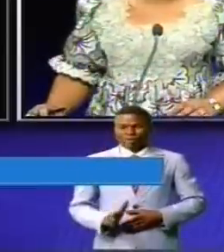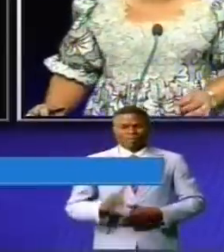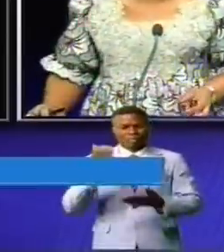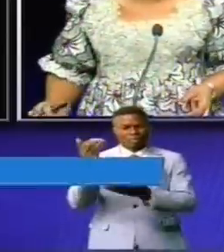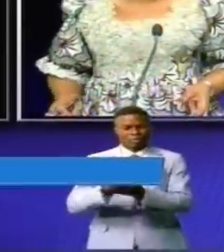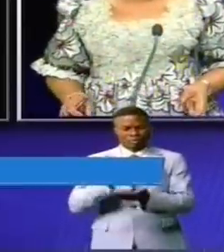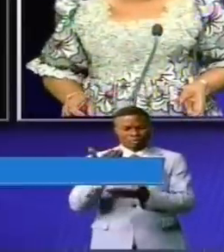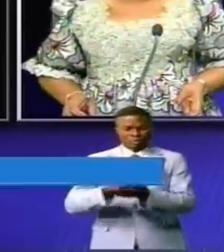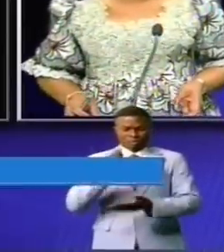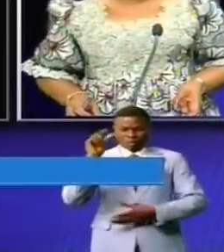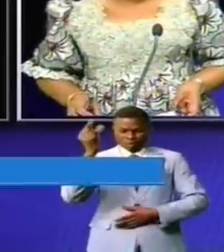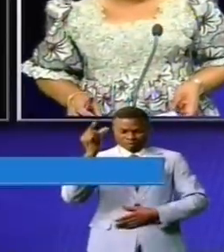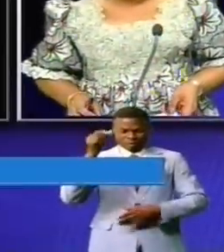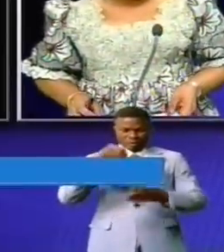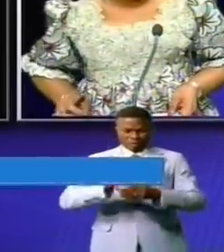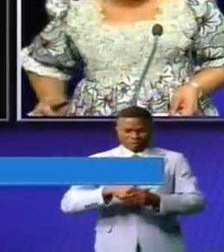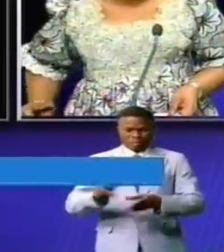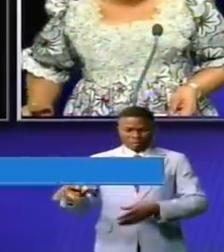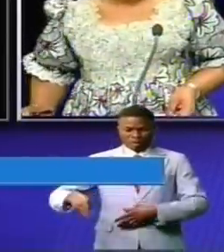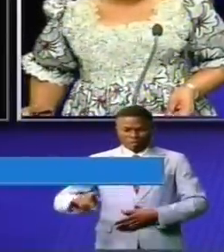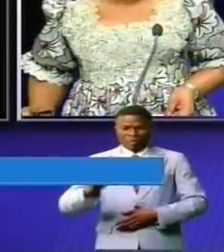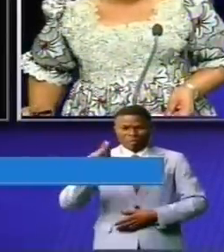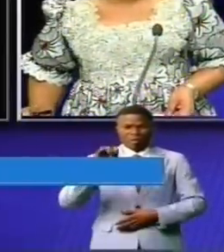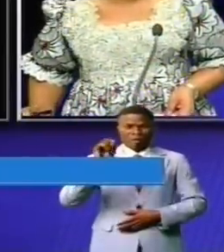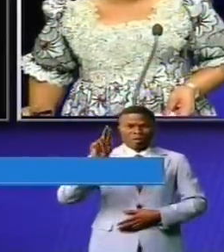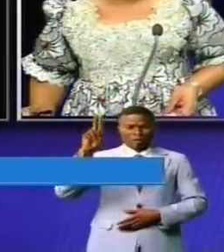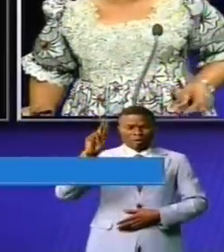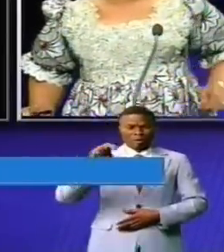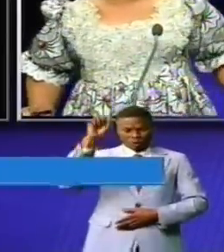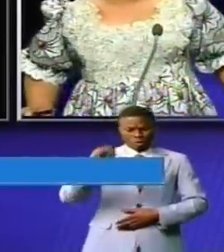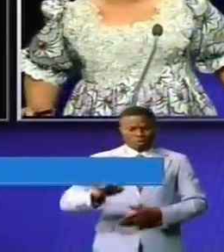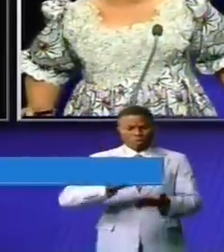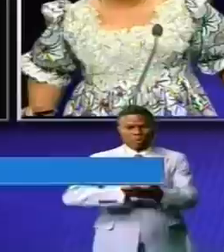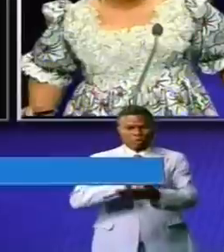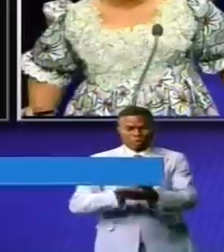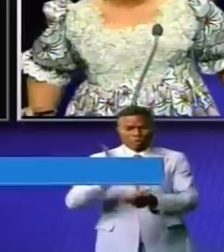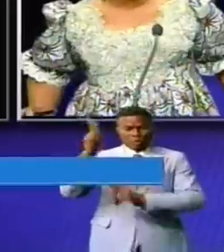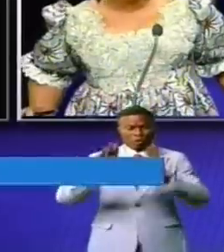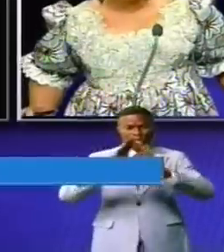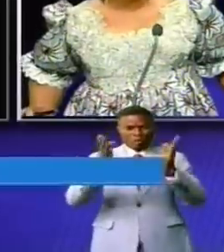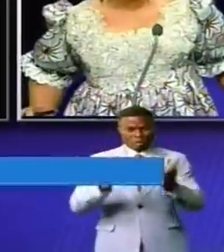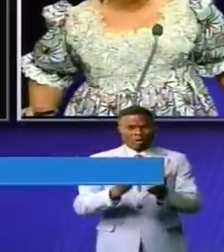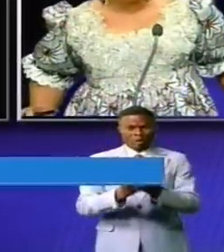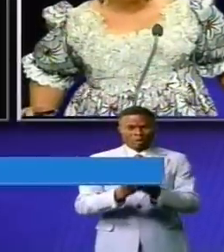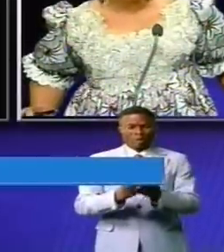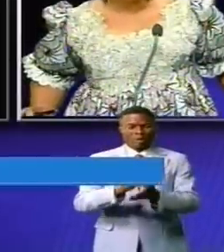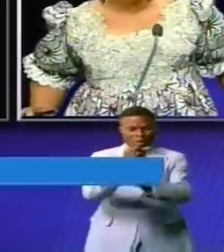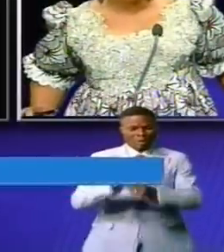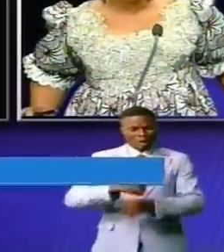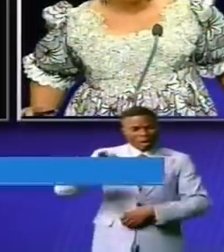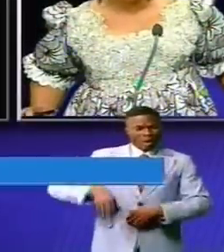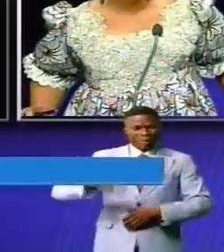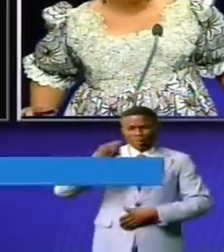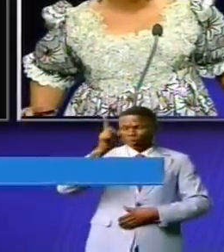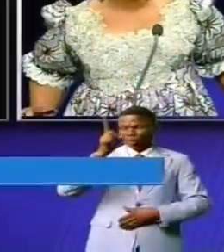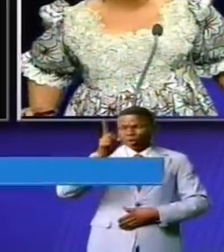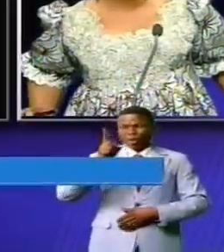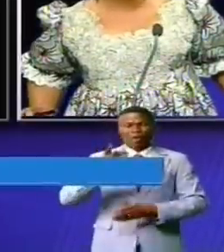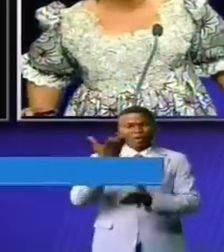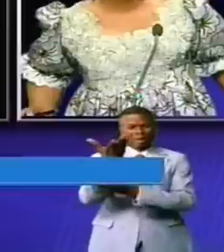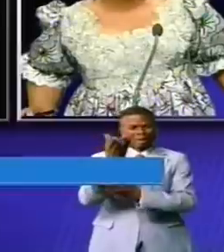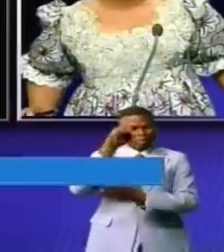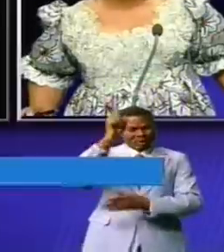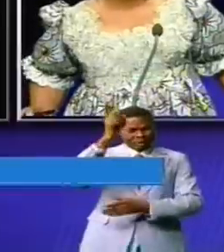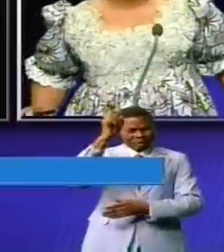exploitation minière dans l'Itourie, au nord et au sud Kivu. Les habitants seront les premiers bénéficiaires. C'est la grande